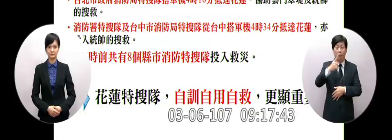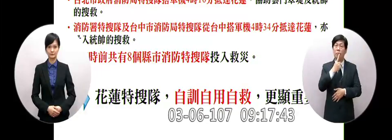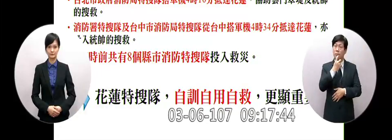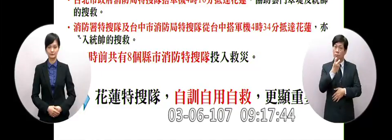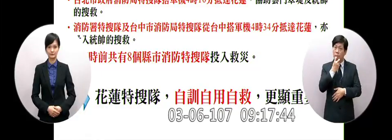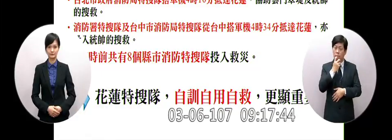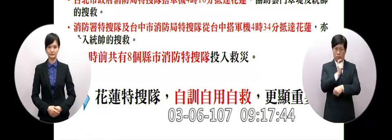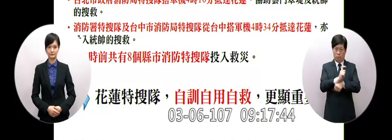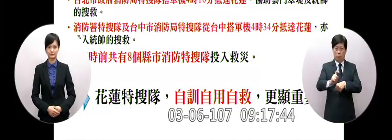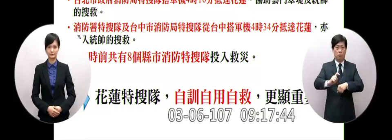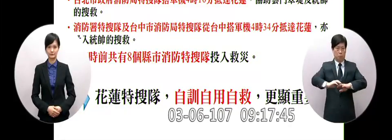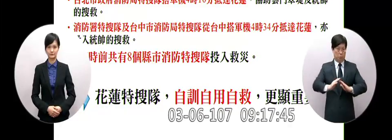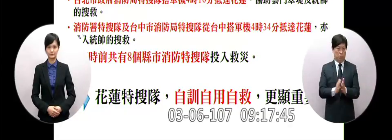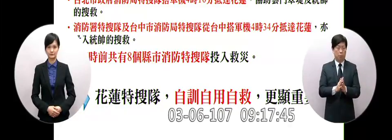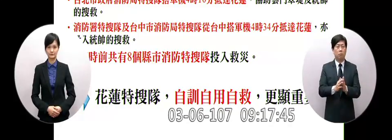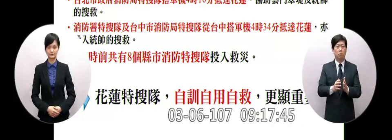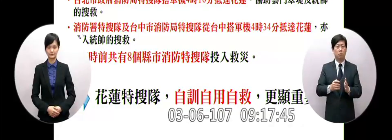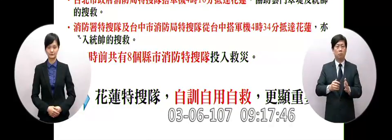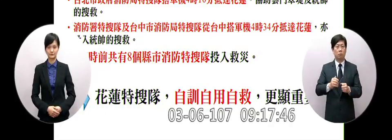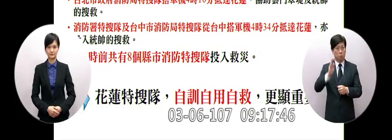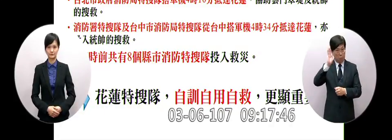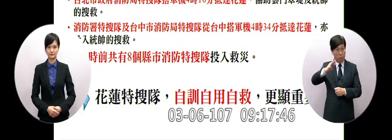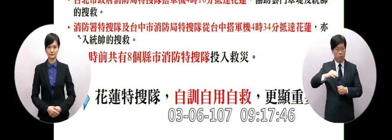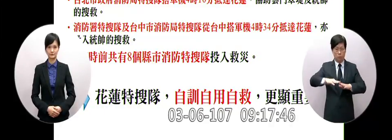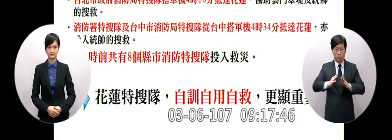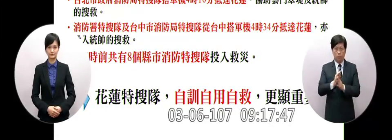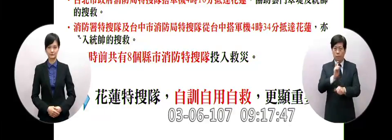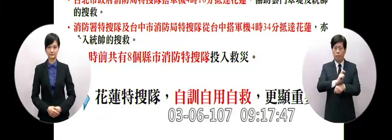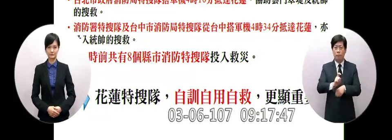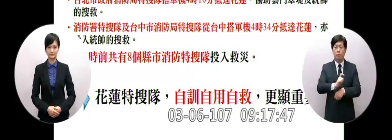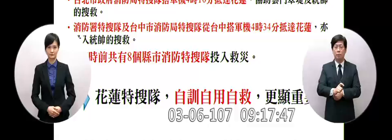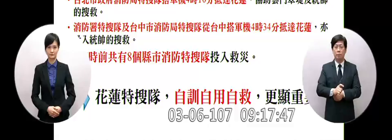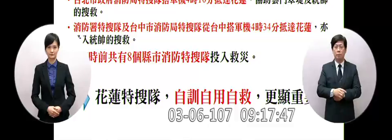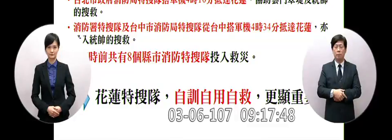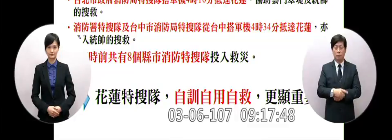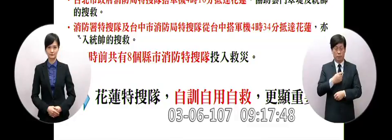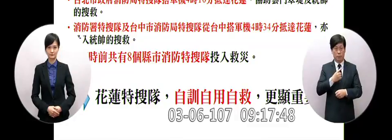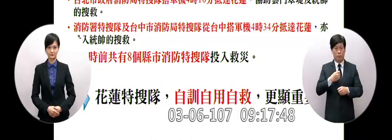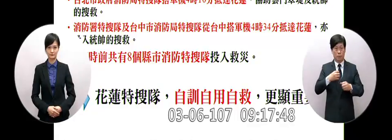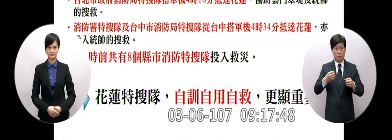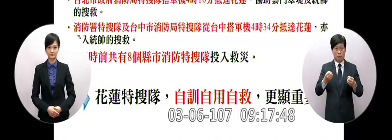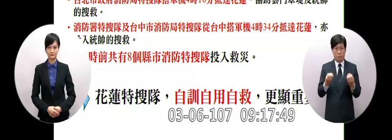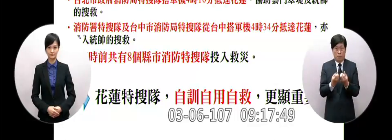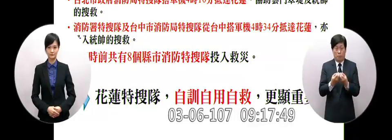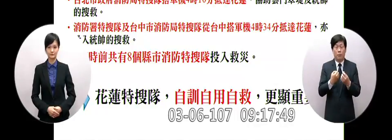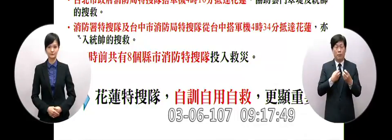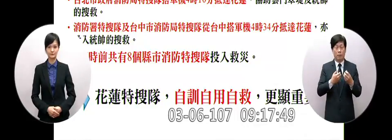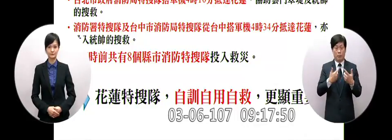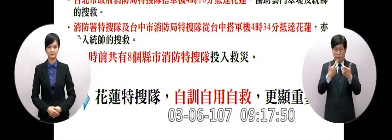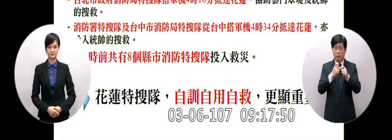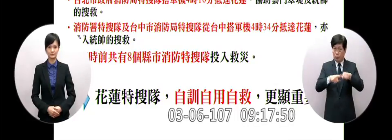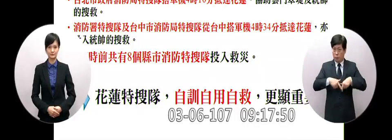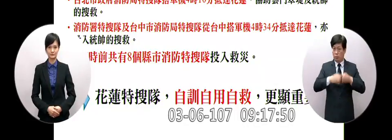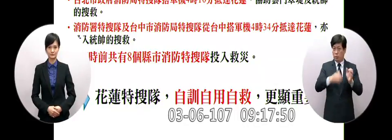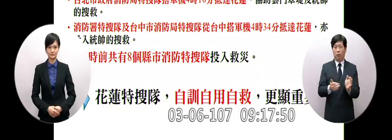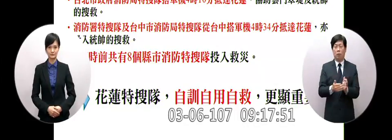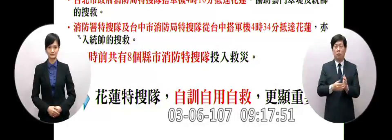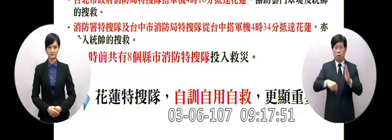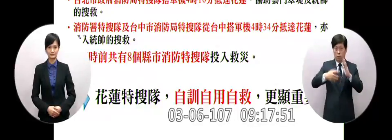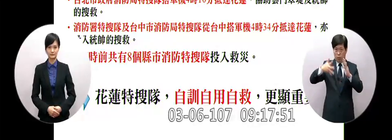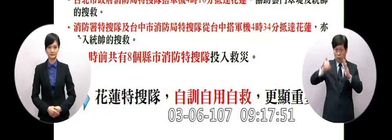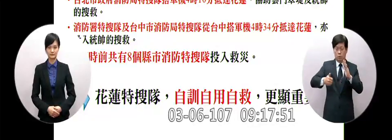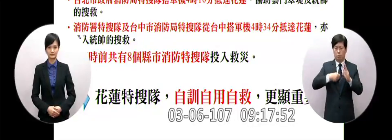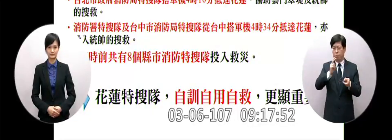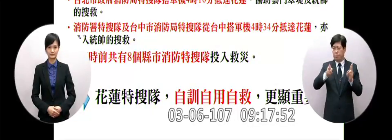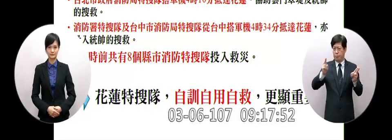央10分钟后就这个我们中心应变中心就成立了嘛，然后我们院长就统